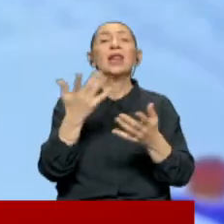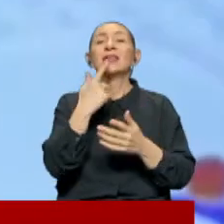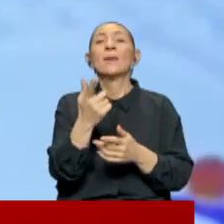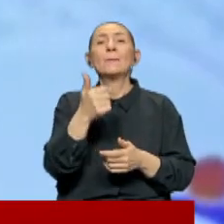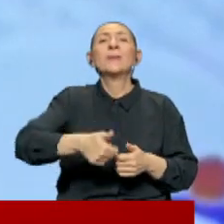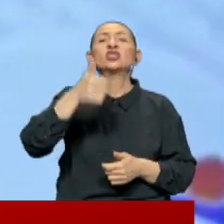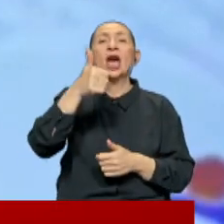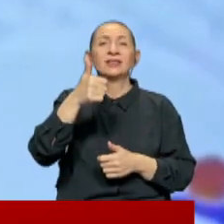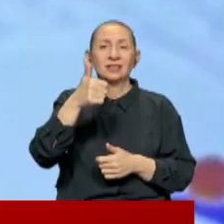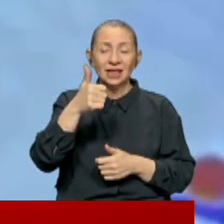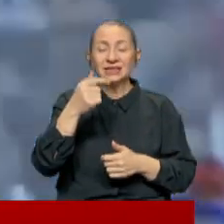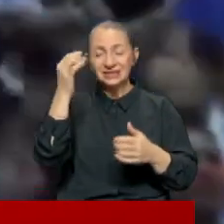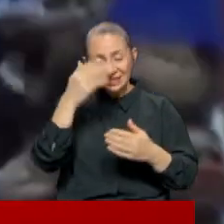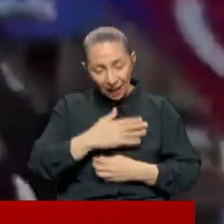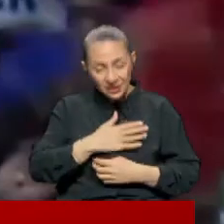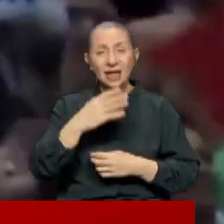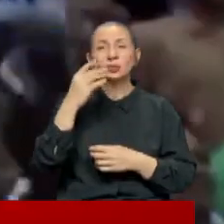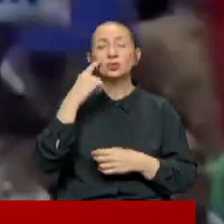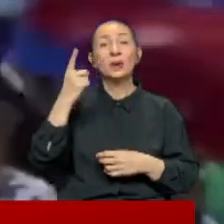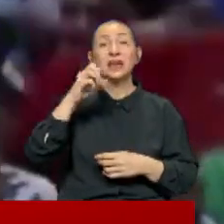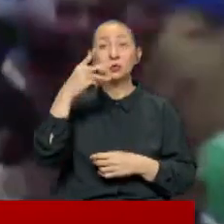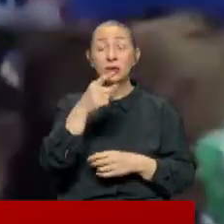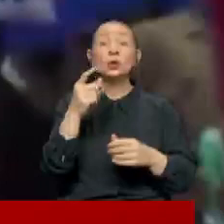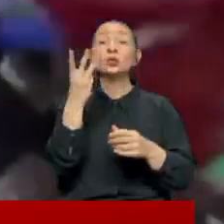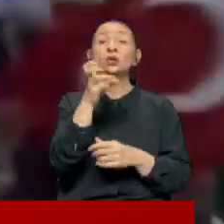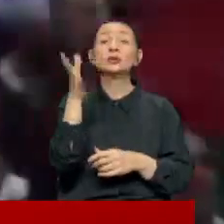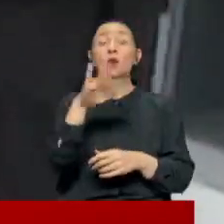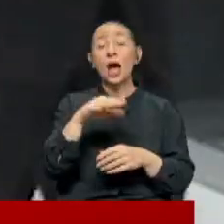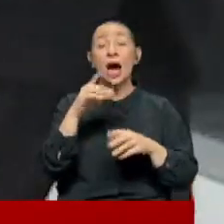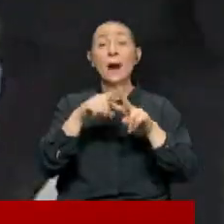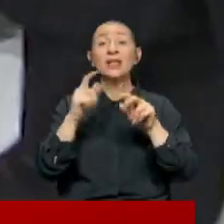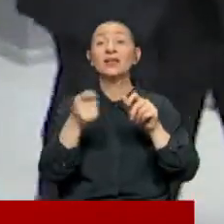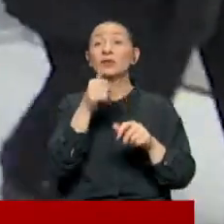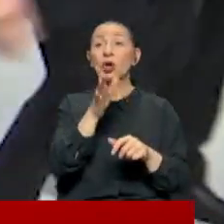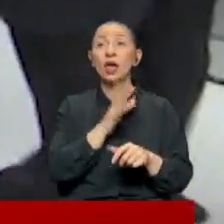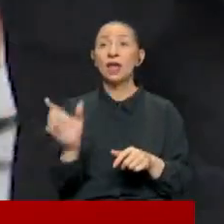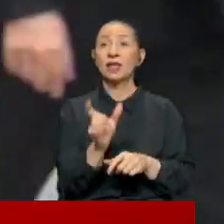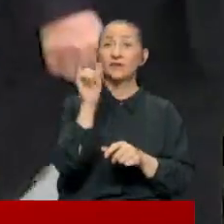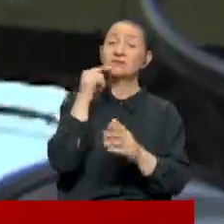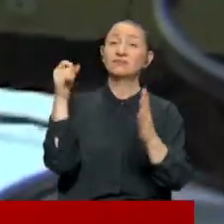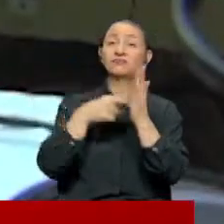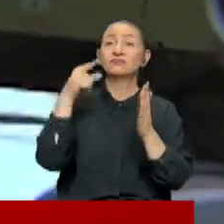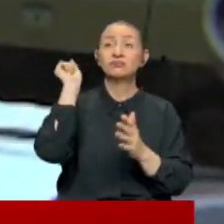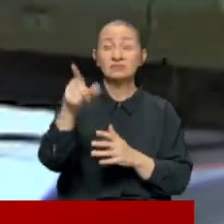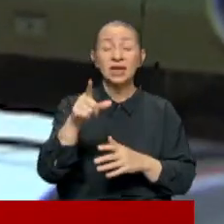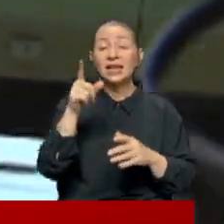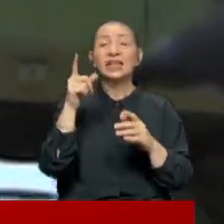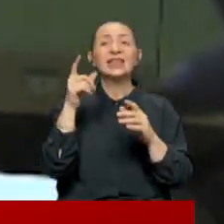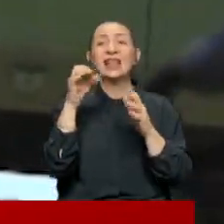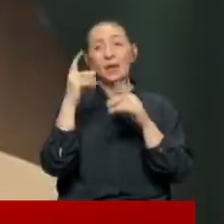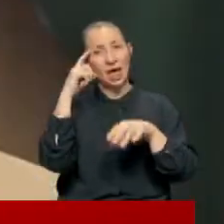ifadesiyle selamlanan Cumhurbaşkanı Erdoğan 3 ay sonra Ahmet Davutoğlu'na o ifade ile hedef aldı Davutoğlu Diyarbakır